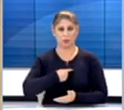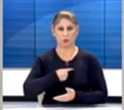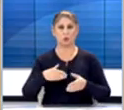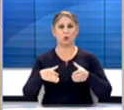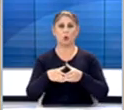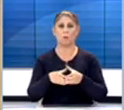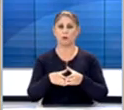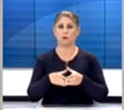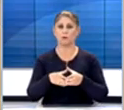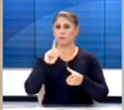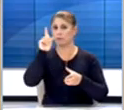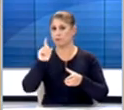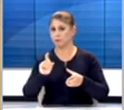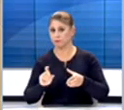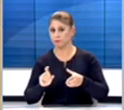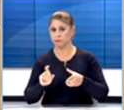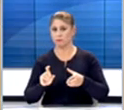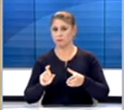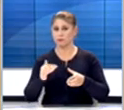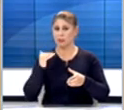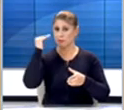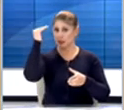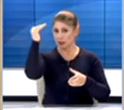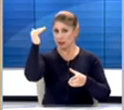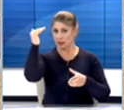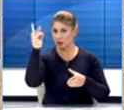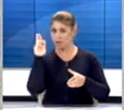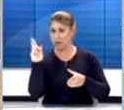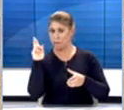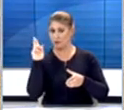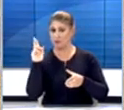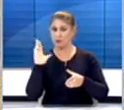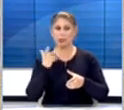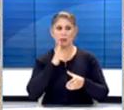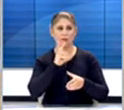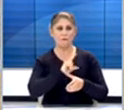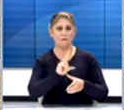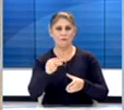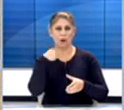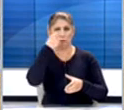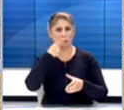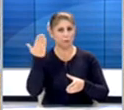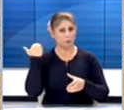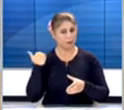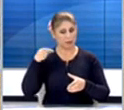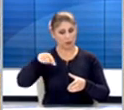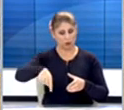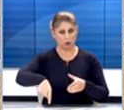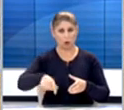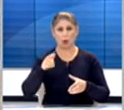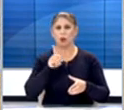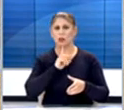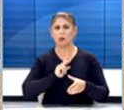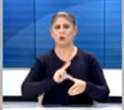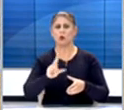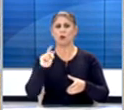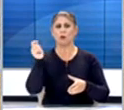κόμματός σας. Και ενδεχομένως να ήταν υψηλές οι προσδοκίες μου, διότι το ίδιο πρόσωπο ήσασταν πριν, το ίδιο πρόσωπο είστε τώρα, τον ίδιο πολιτικό